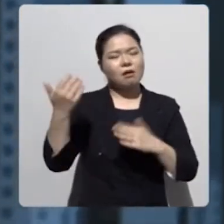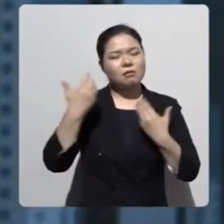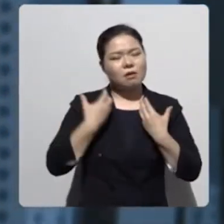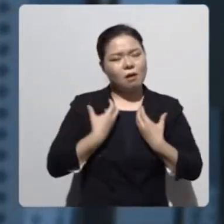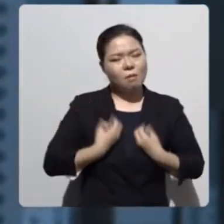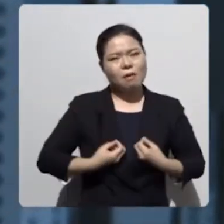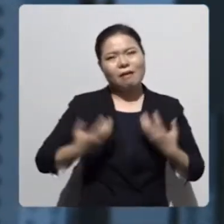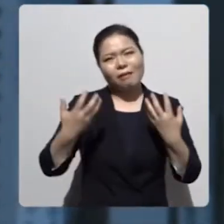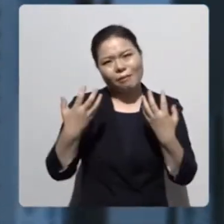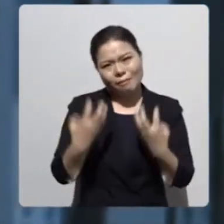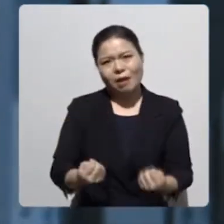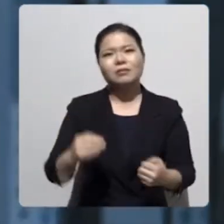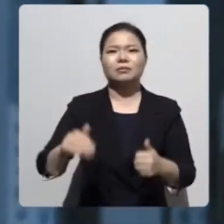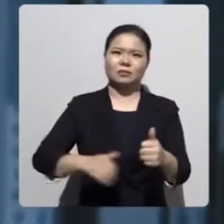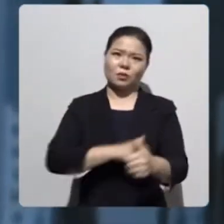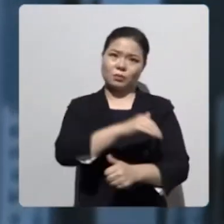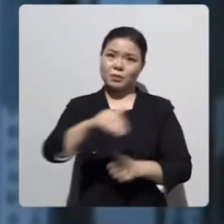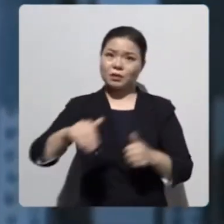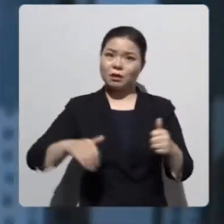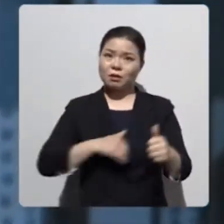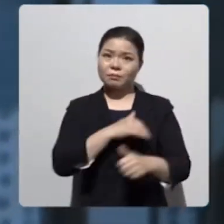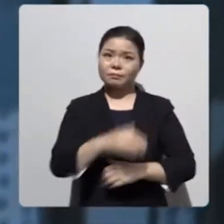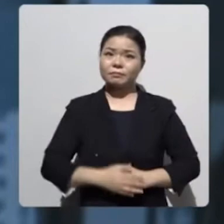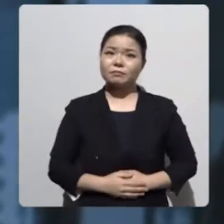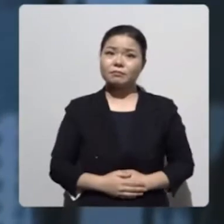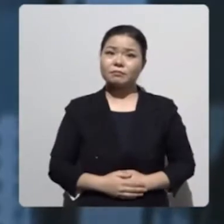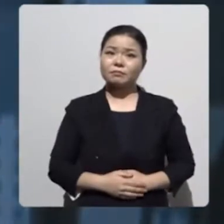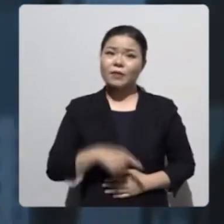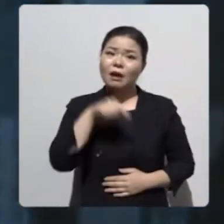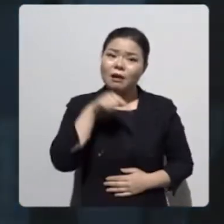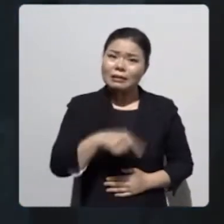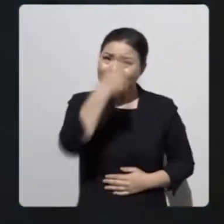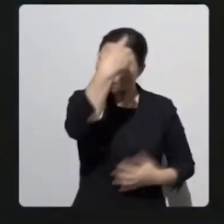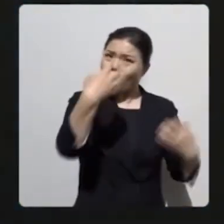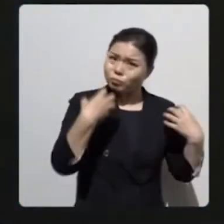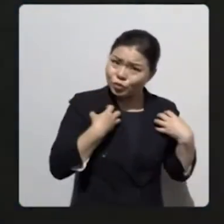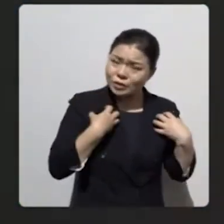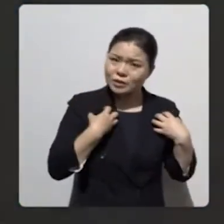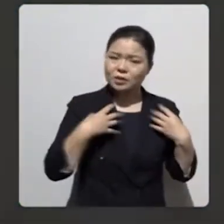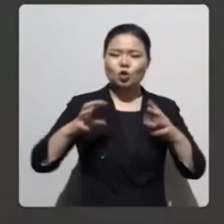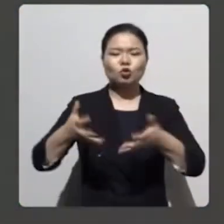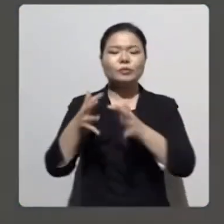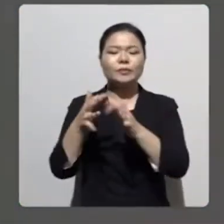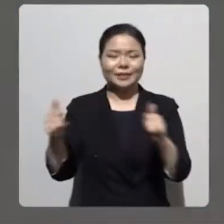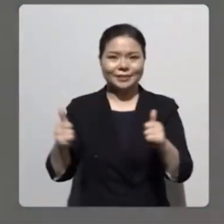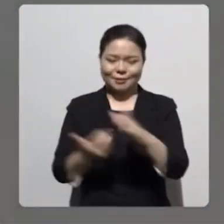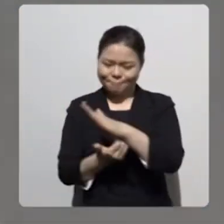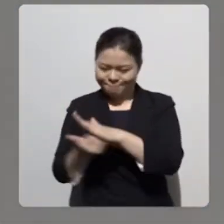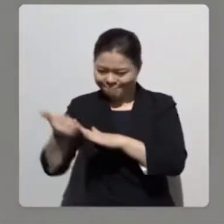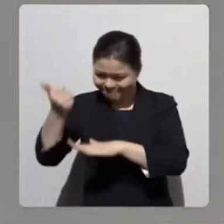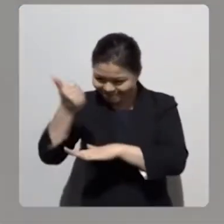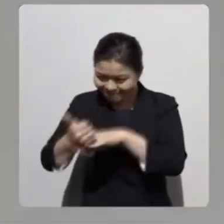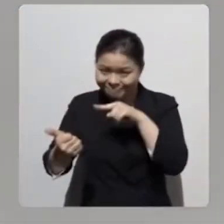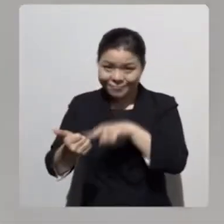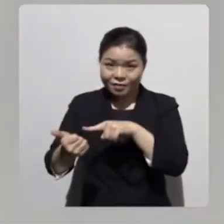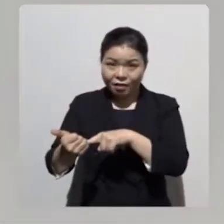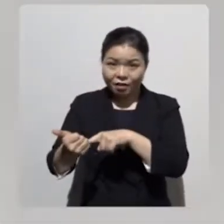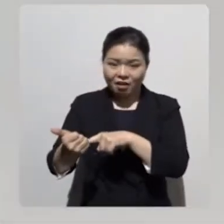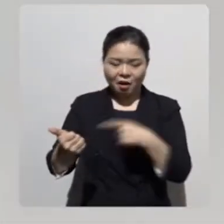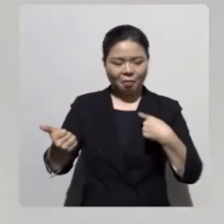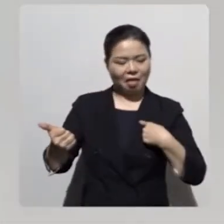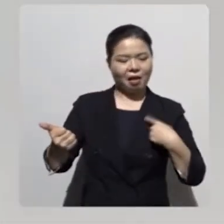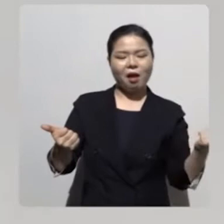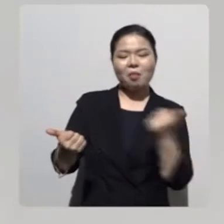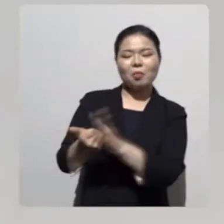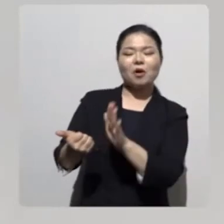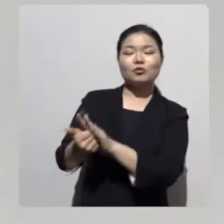절망적인 현실에 갇혀 있습니다. 이 정부는 국민들이 이루어놓은 성과가 마치